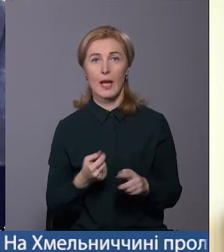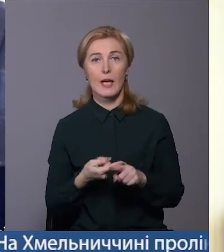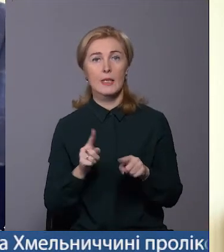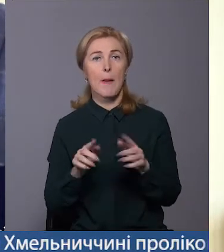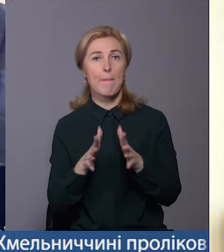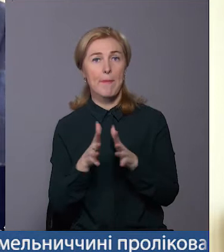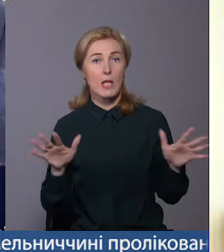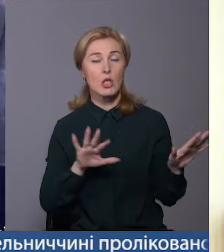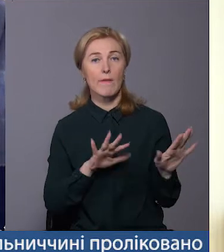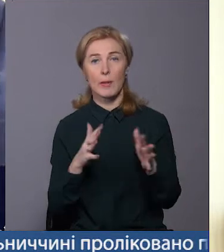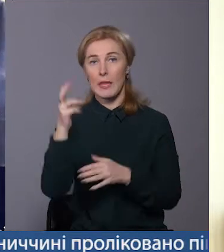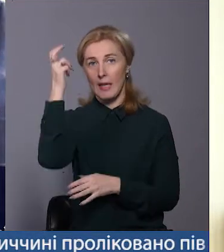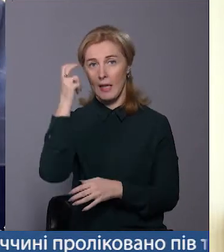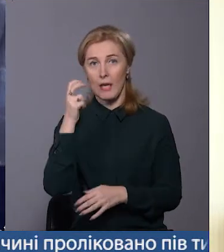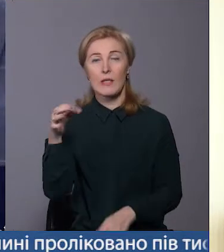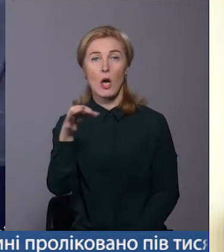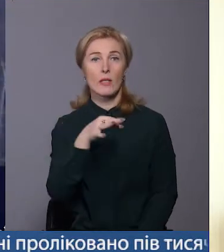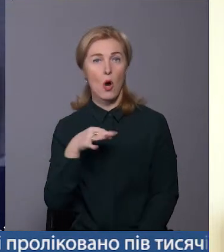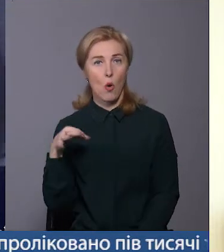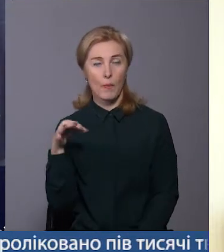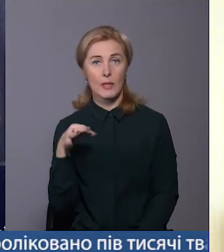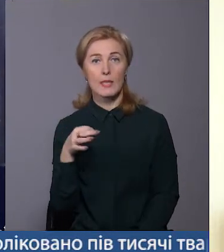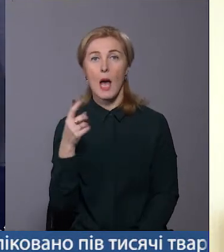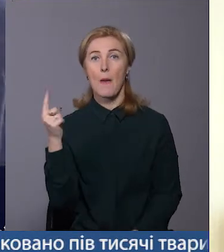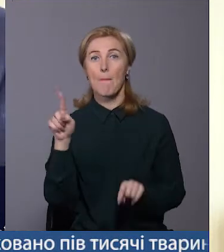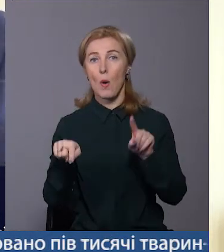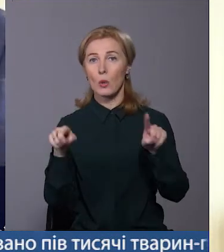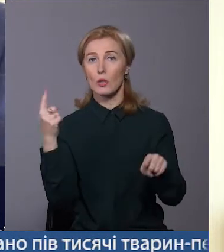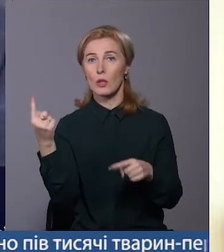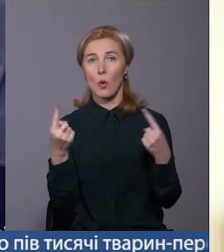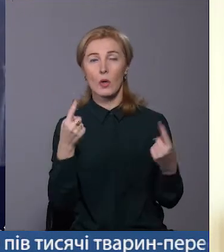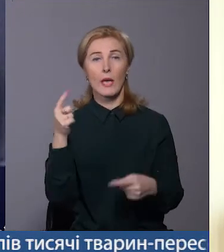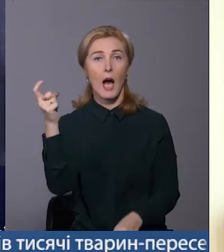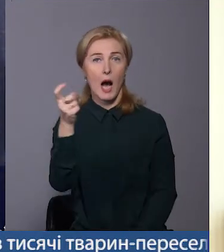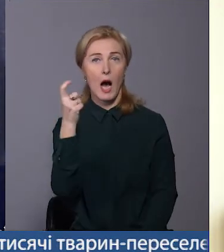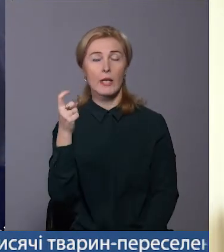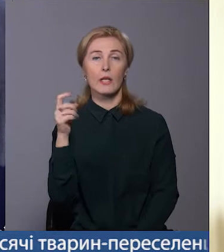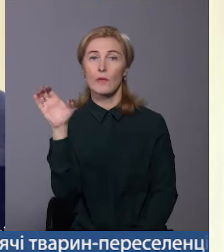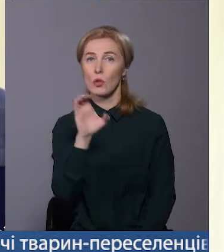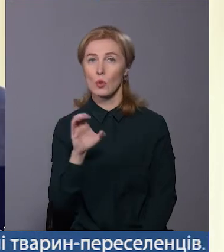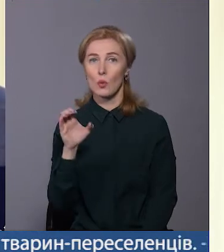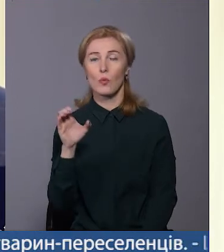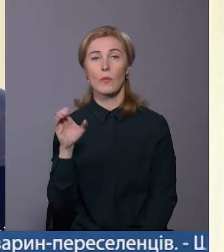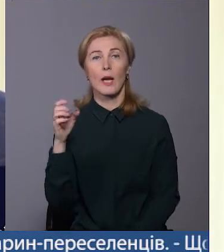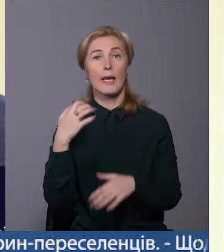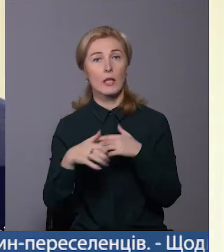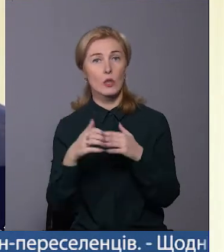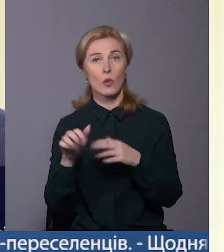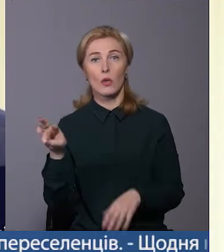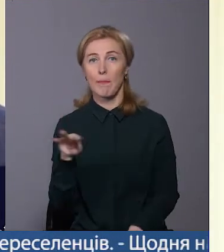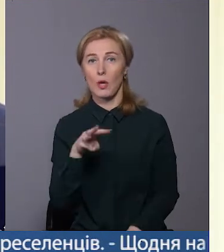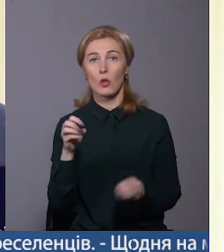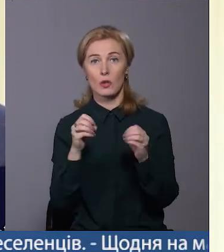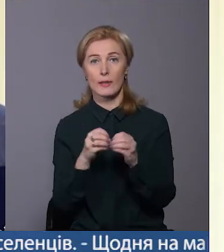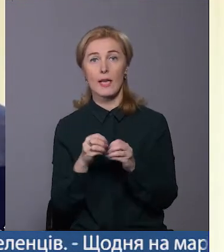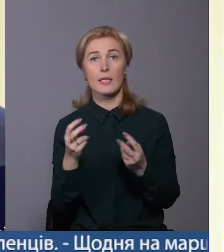більшості випадків Київ, Київська область, поодинокі Харків, Суми, Херсон, Миколаїв. 10 з них визнано безробітними,